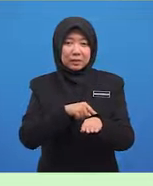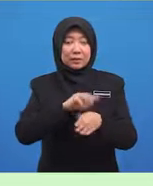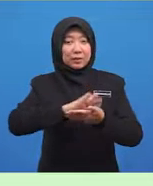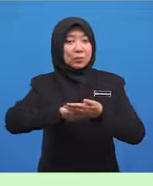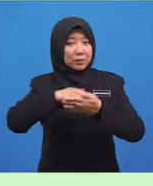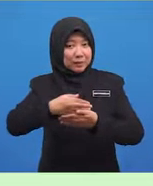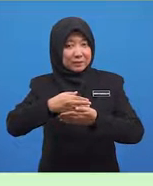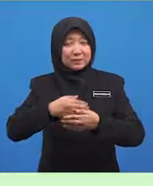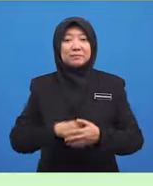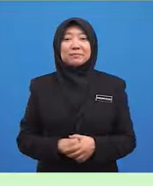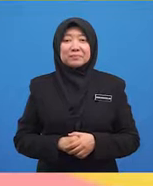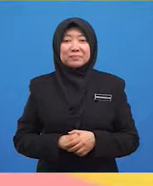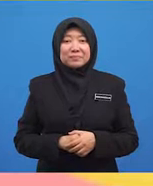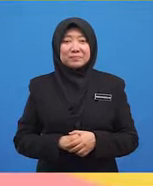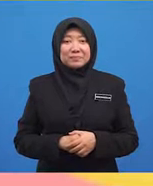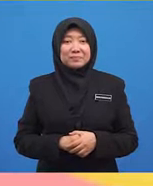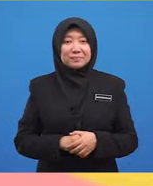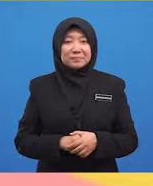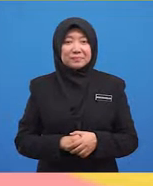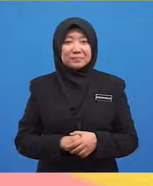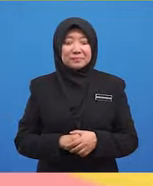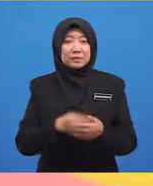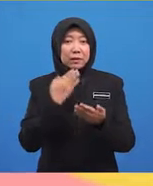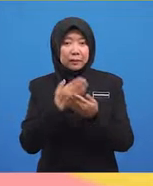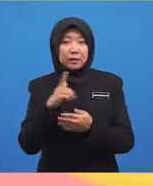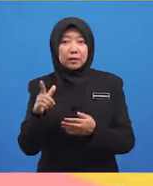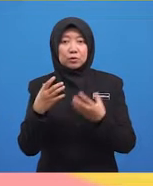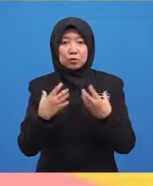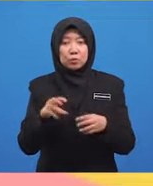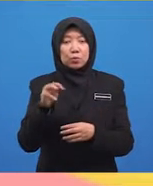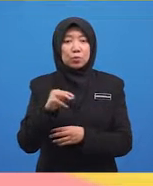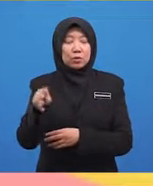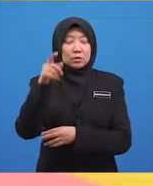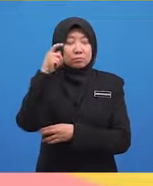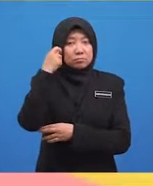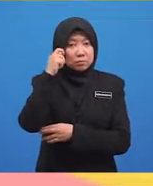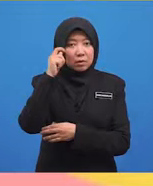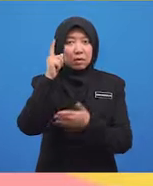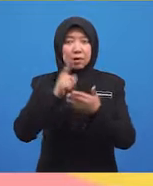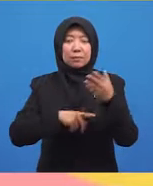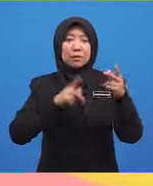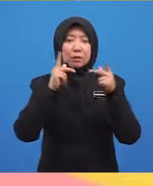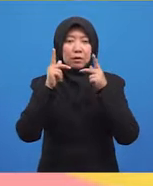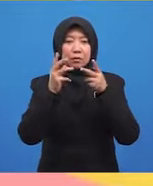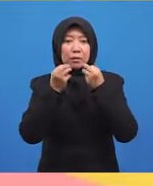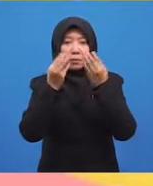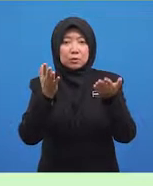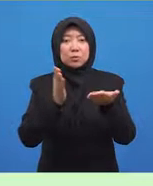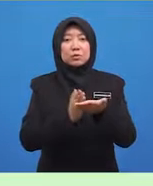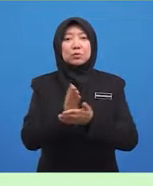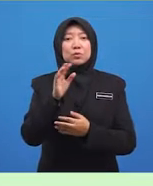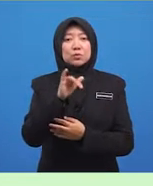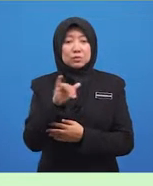komputer riba. Baiklah, cuba murid teka apakah kata majmuk yang